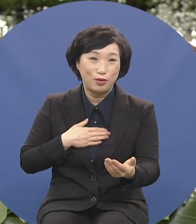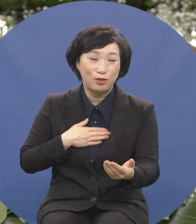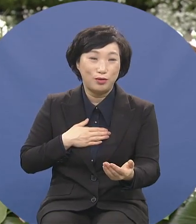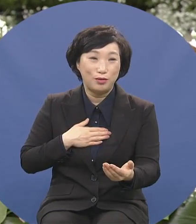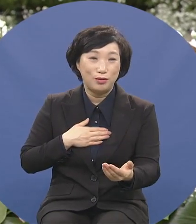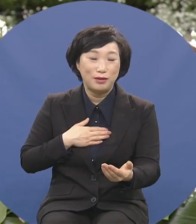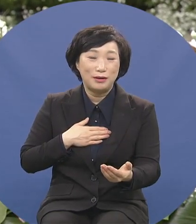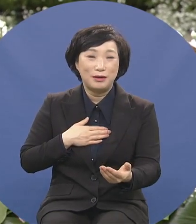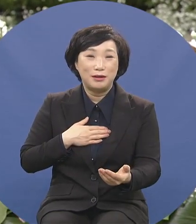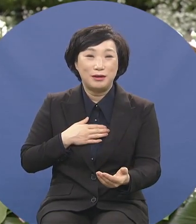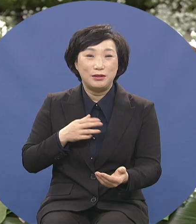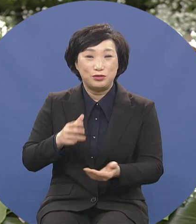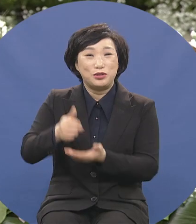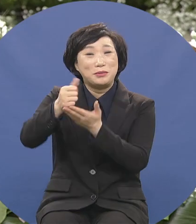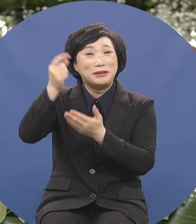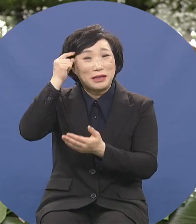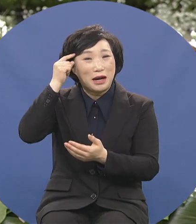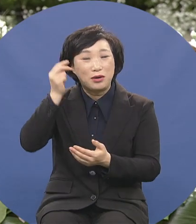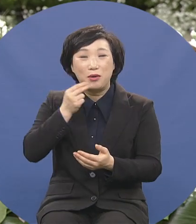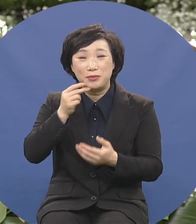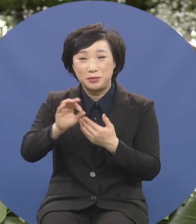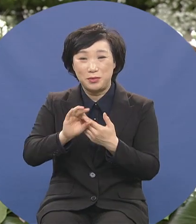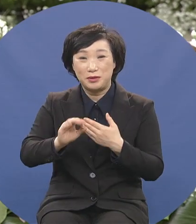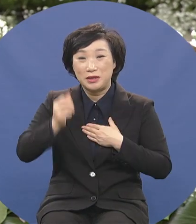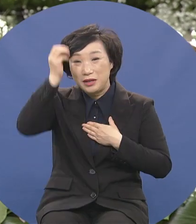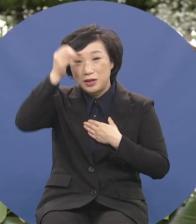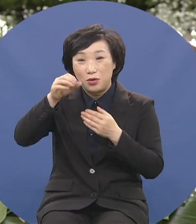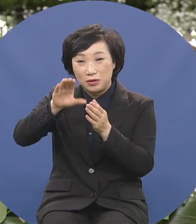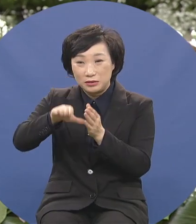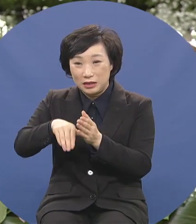당신의 영혼의 때에